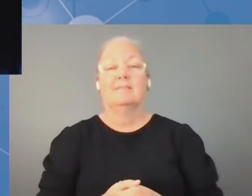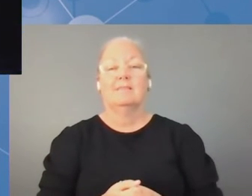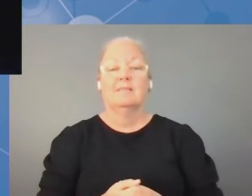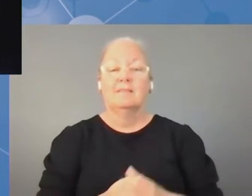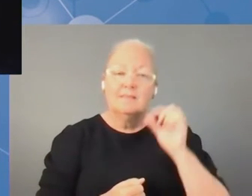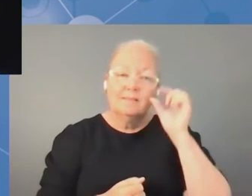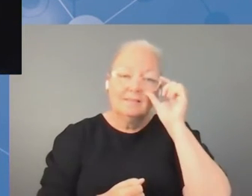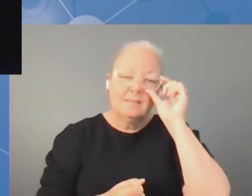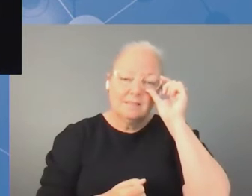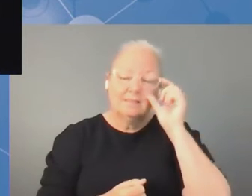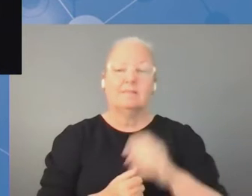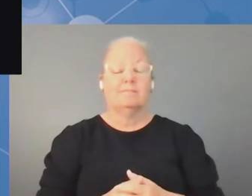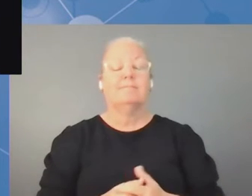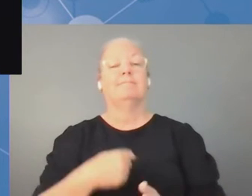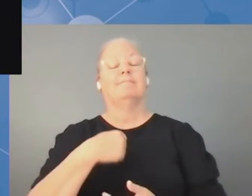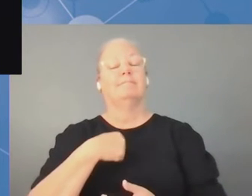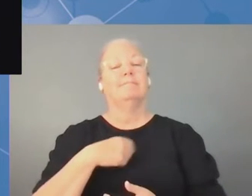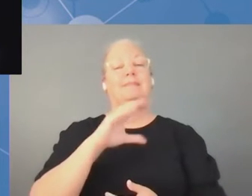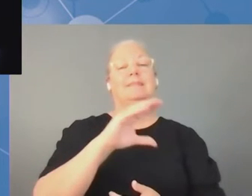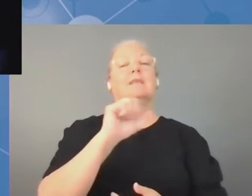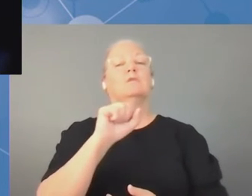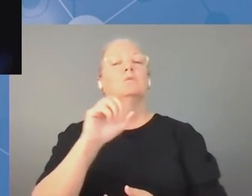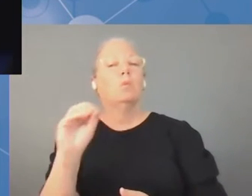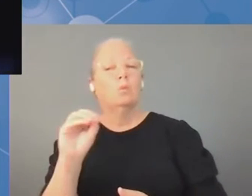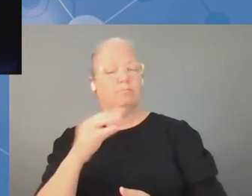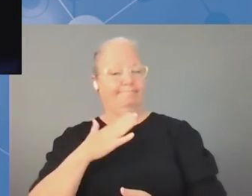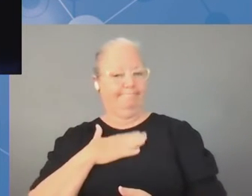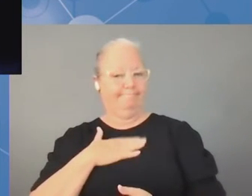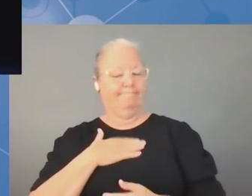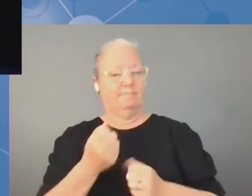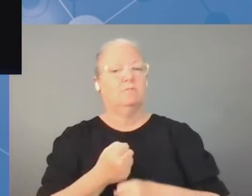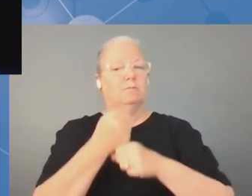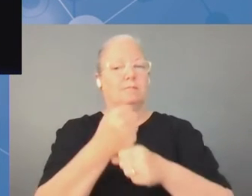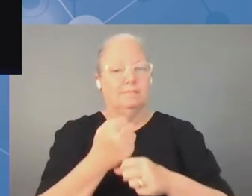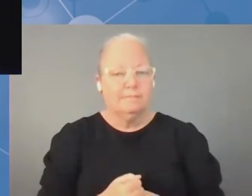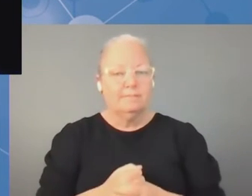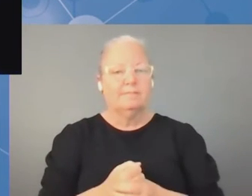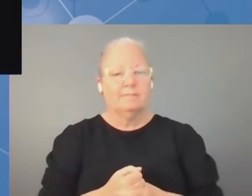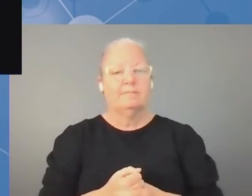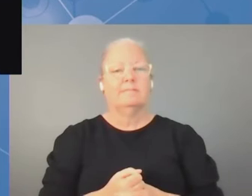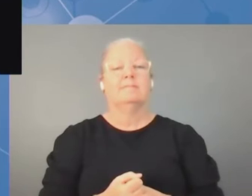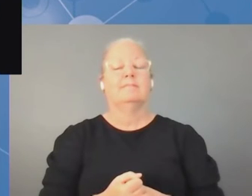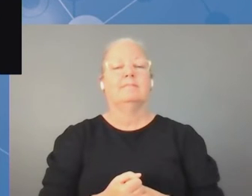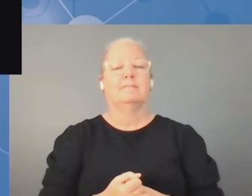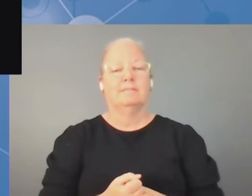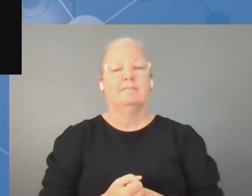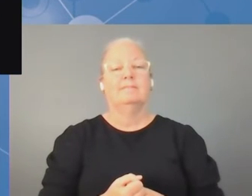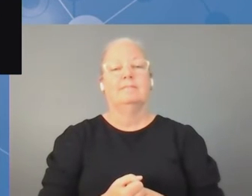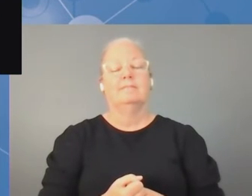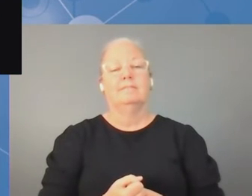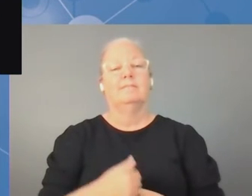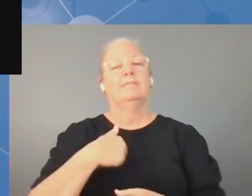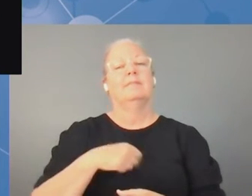быть темой для работы МАГ, консультационной группы. Здравствуйте. Мой голос будет